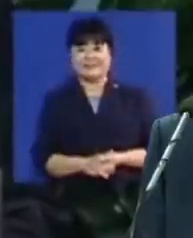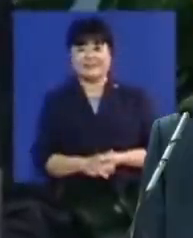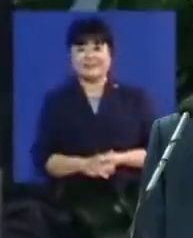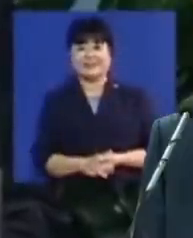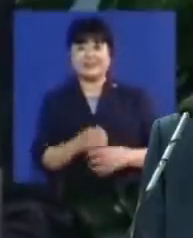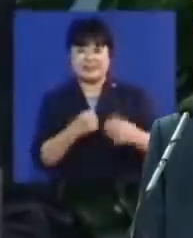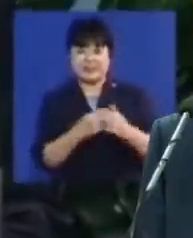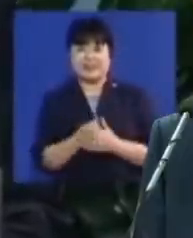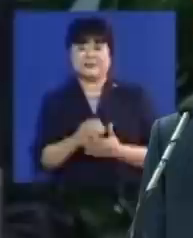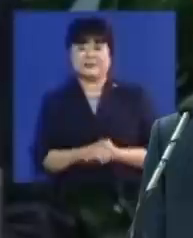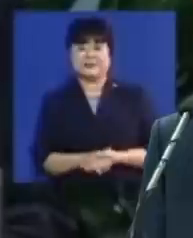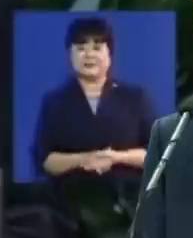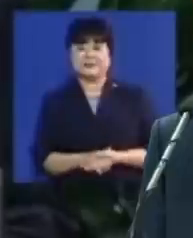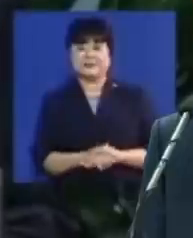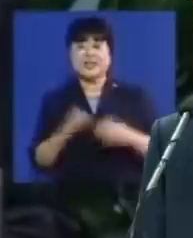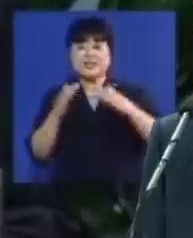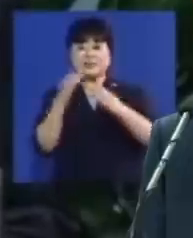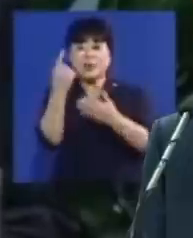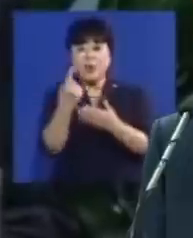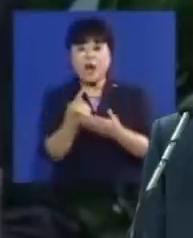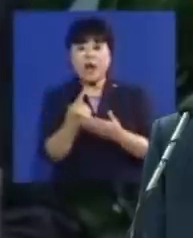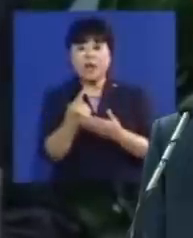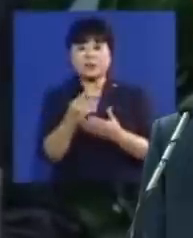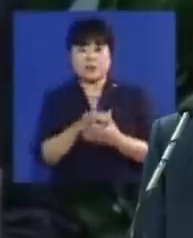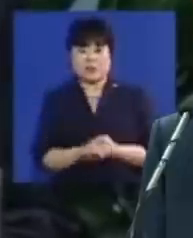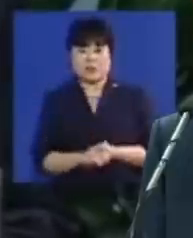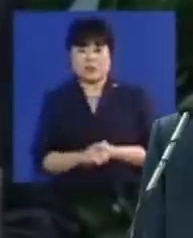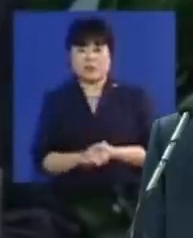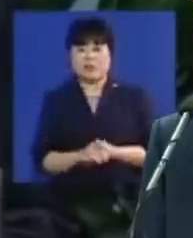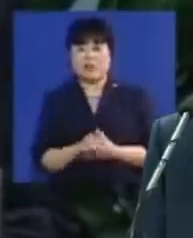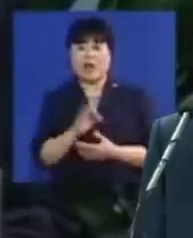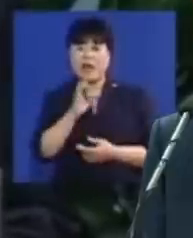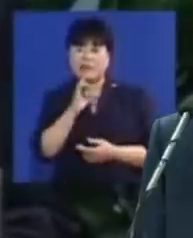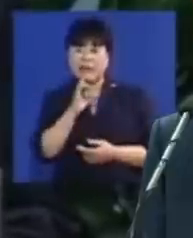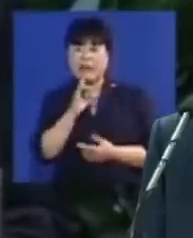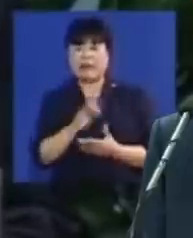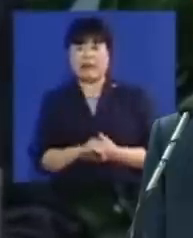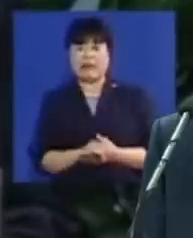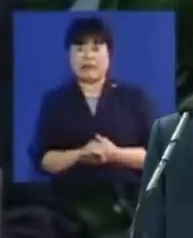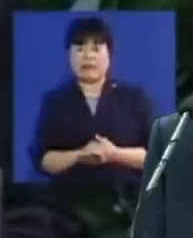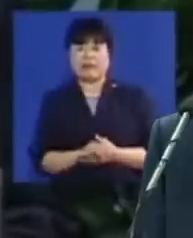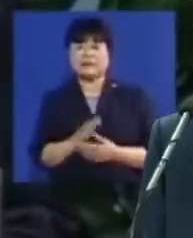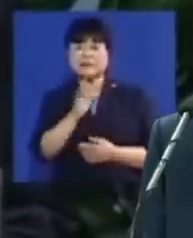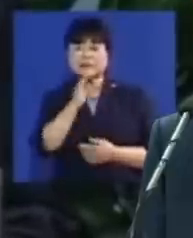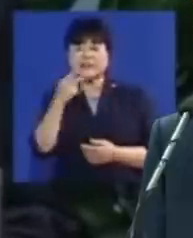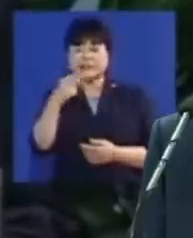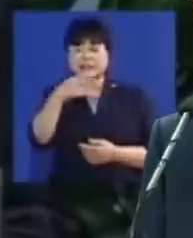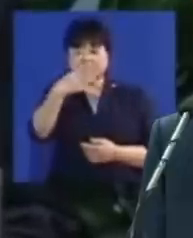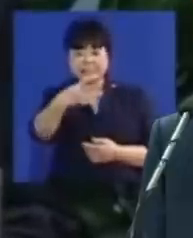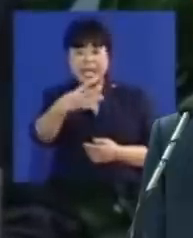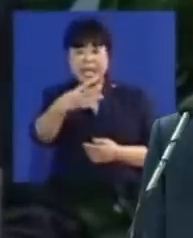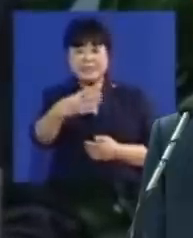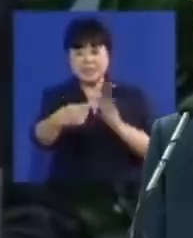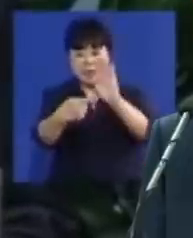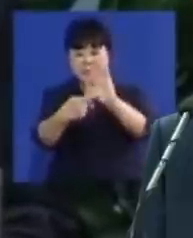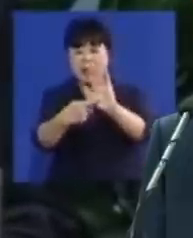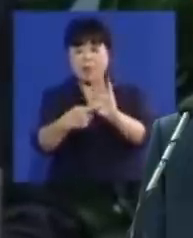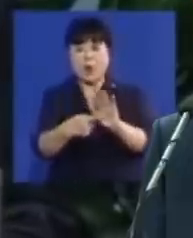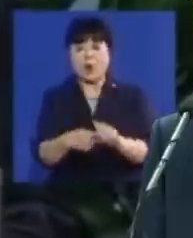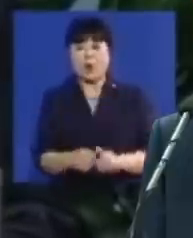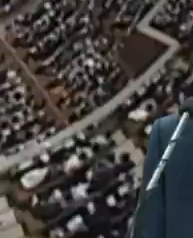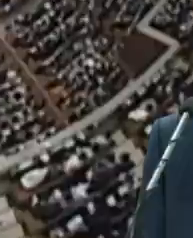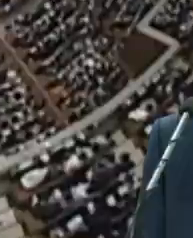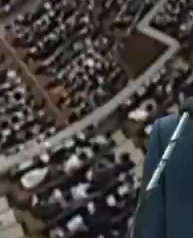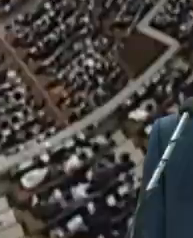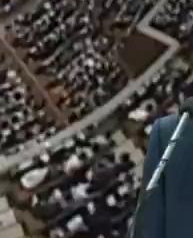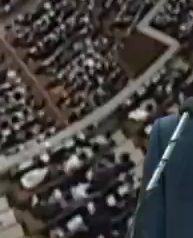그러니 집에 와도 별 볼일 없습니다. 통계청이 2004년에 발표한 우리나라 40대 남자의